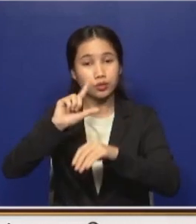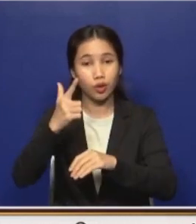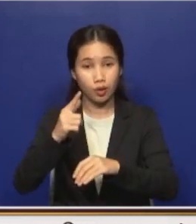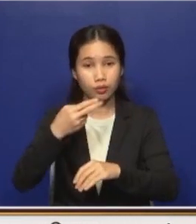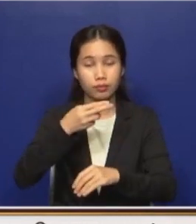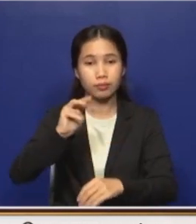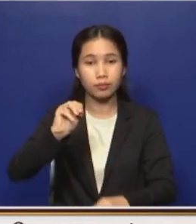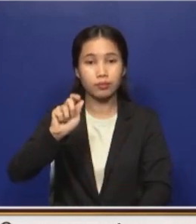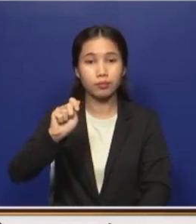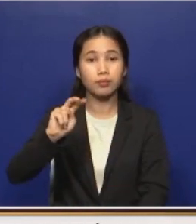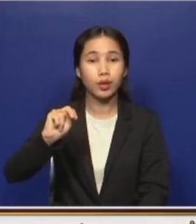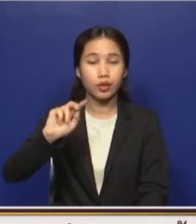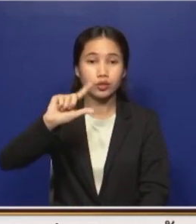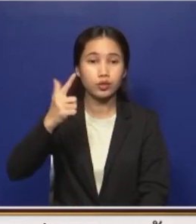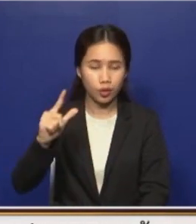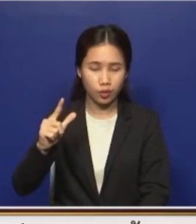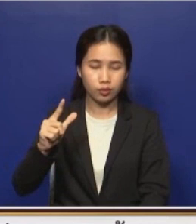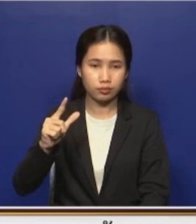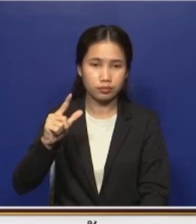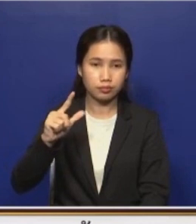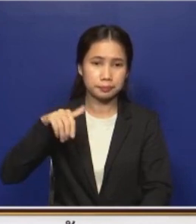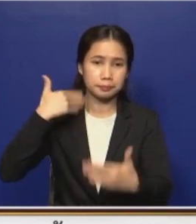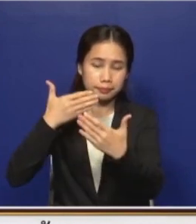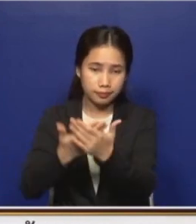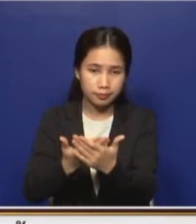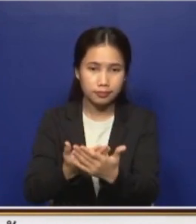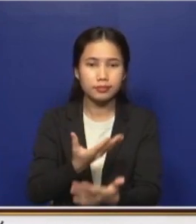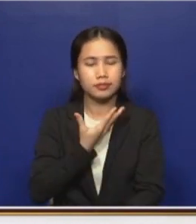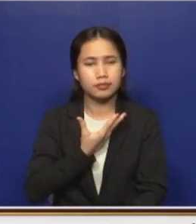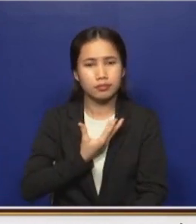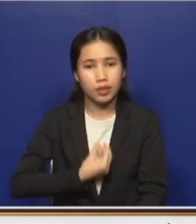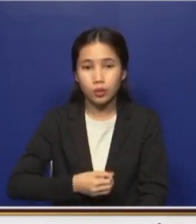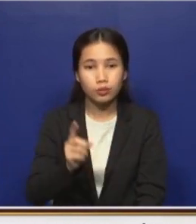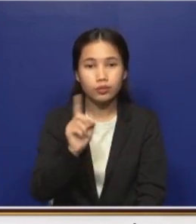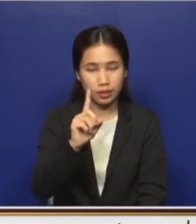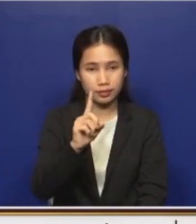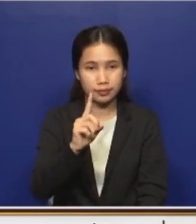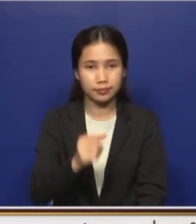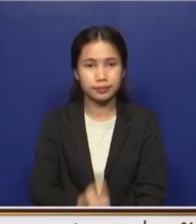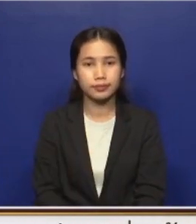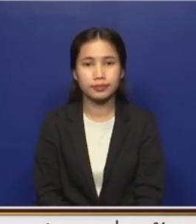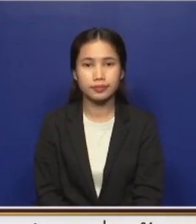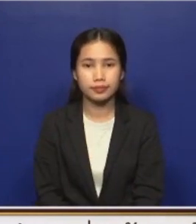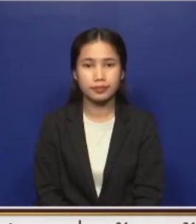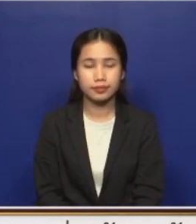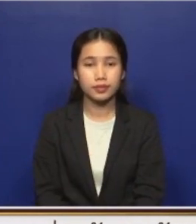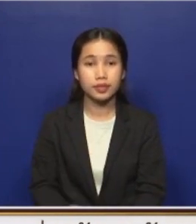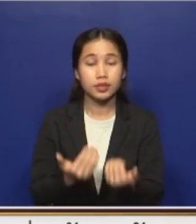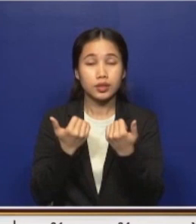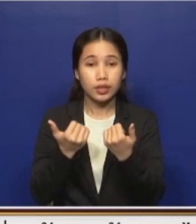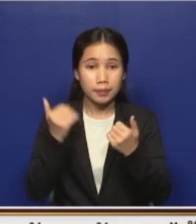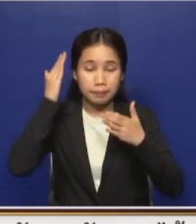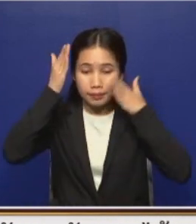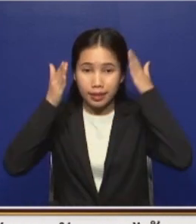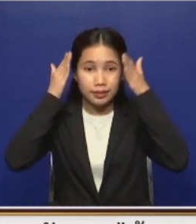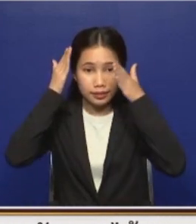พัฒนาพันธุ์ทุเรียนออกมาอย่างดีฮะจนเกิดทุเรียนที่ขึ้นมาเป็นตัวขยมหมอนทองจน